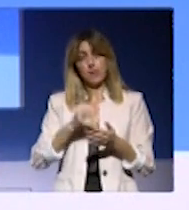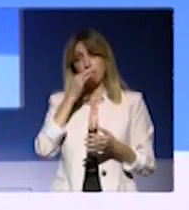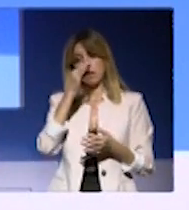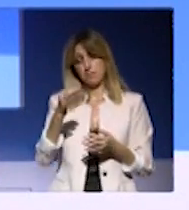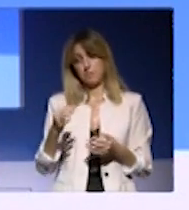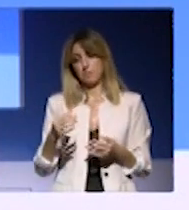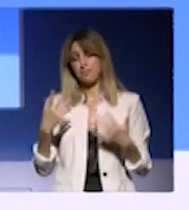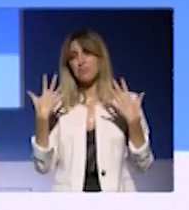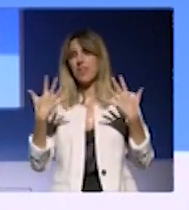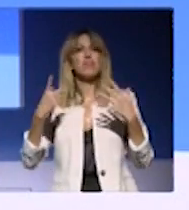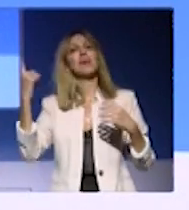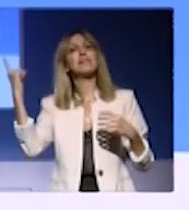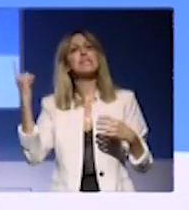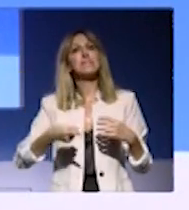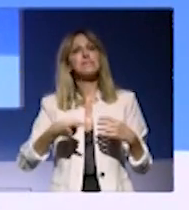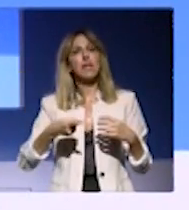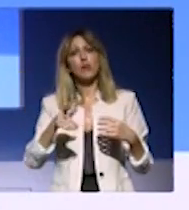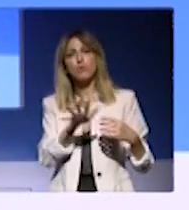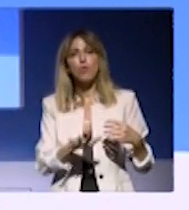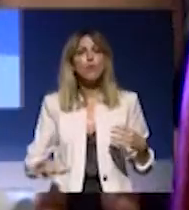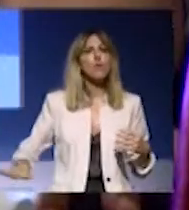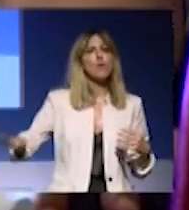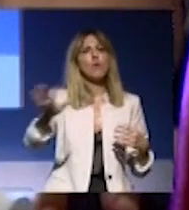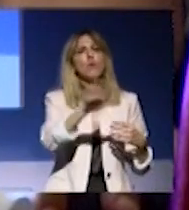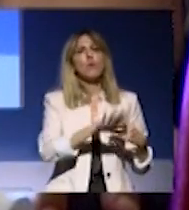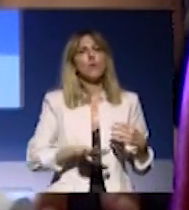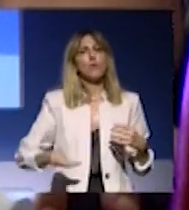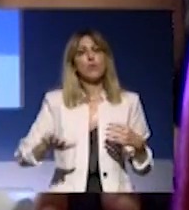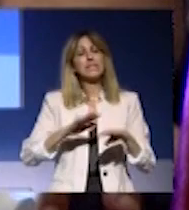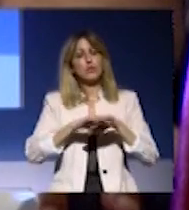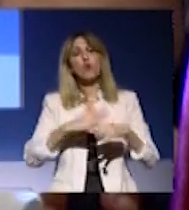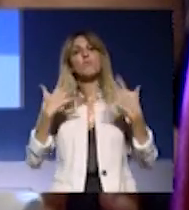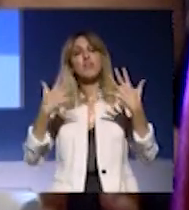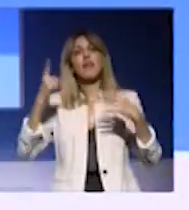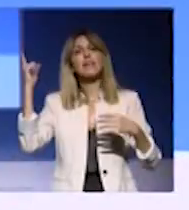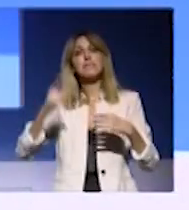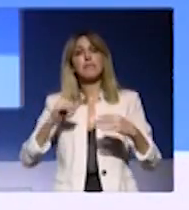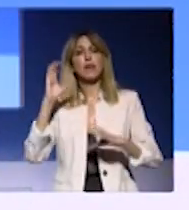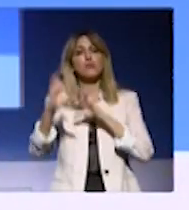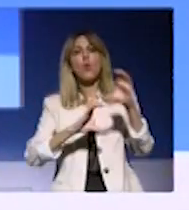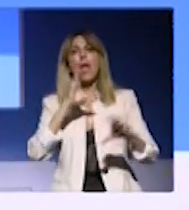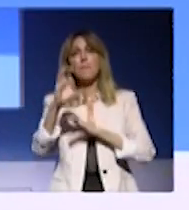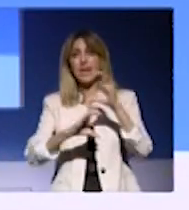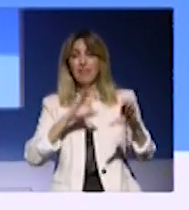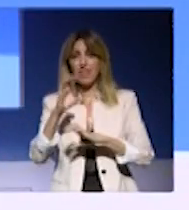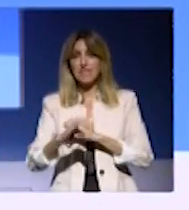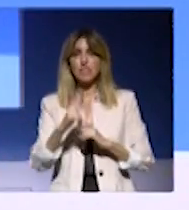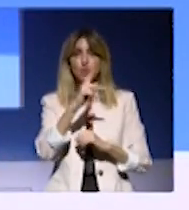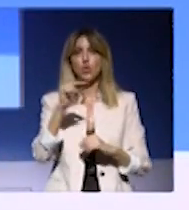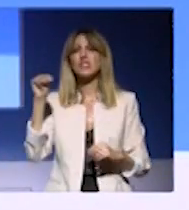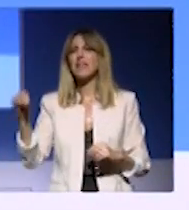10% της έκτασης των πρώτων επενδύσεων που έχουν γίνει στο Κώστα Ναβαρίνο καλύπτονται από